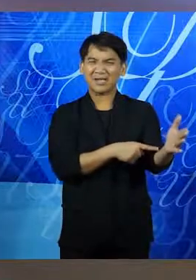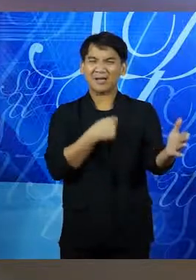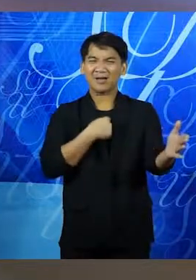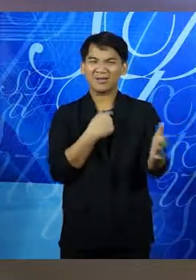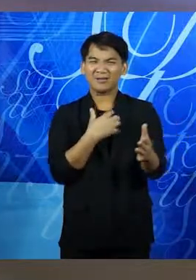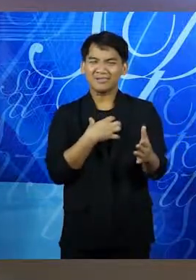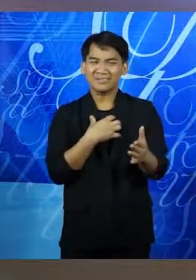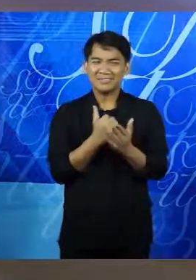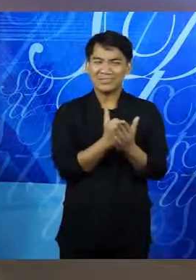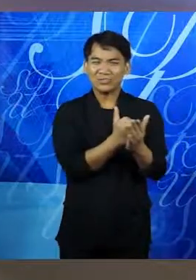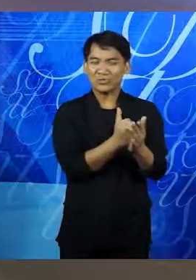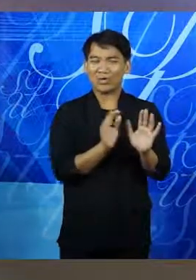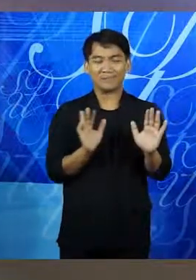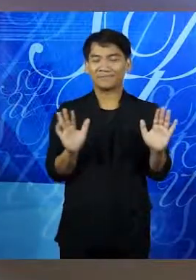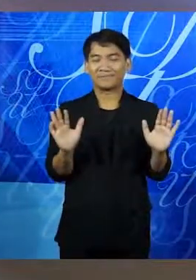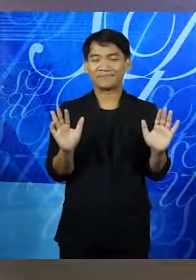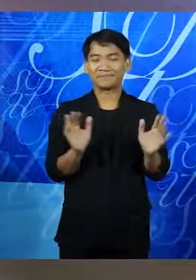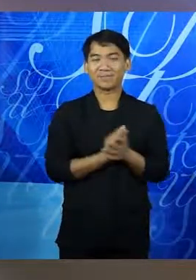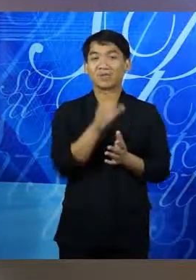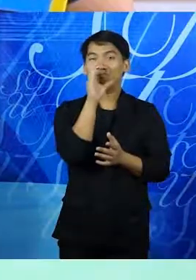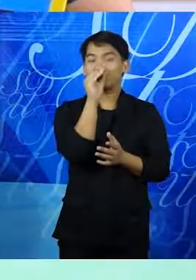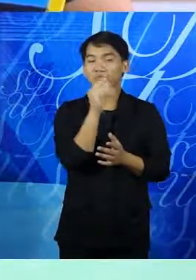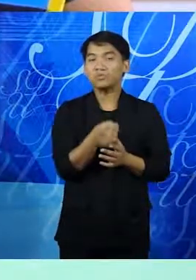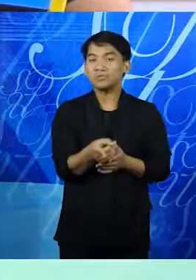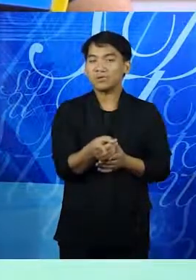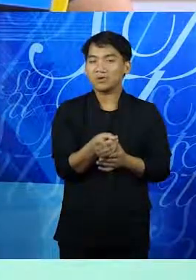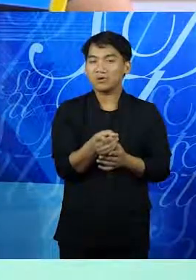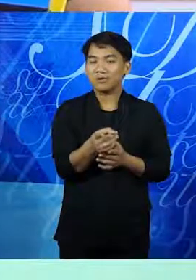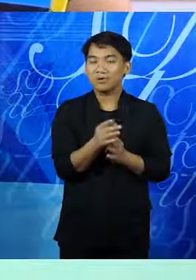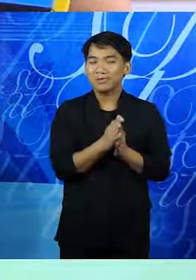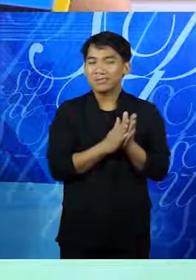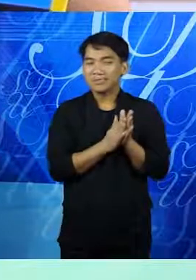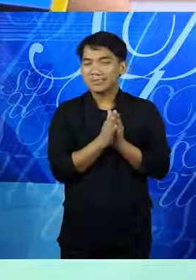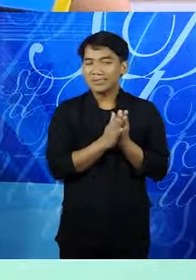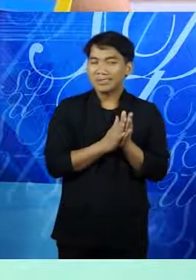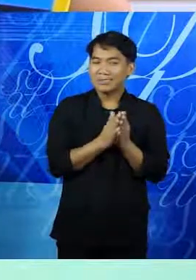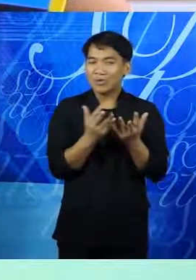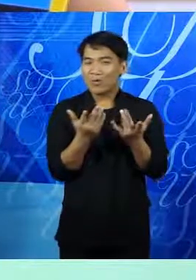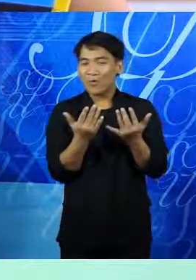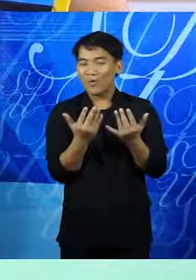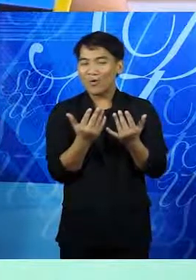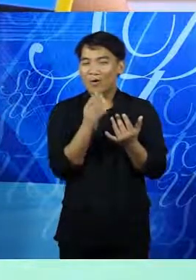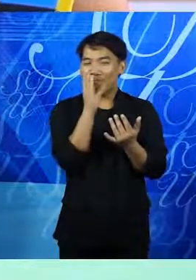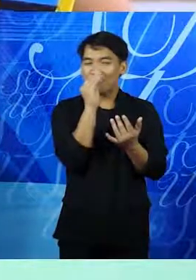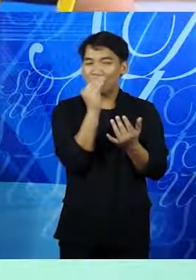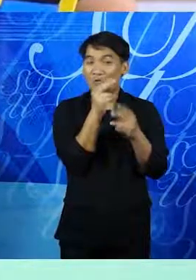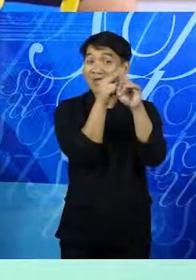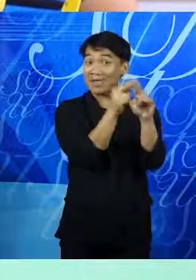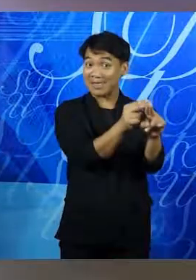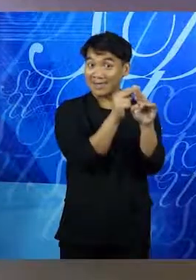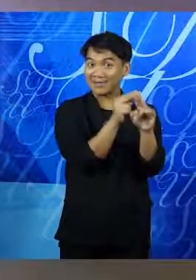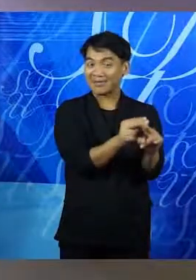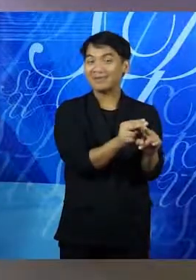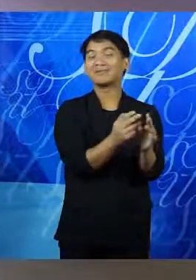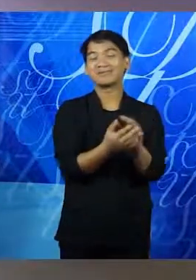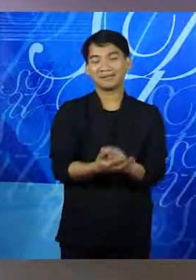ราก็ต้องดีเลย์ดึงประโยคของเราให้ช้าลงนิดนึงแล้วก็ลุ้นให้เขาเนี่ยนะคะสามารถที่จะเอ่ยคำพูดออกมานะคะว่าห